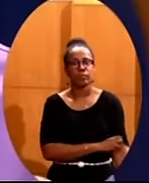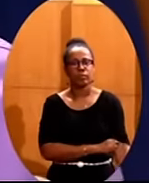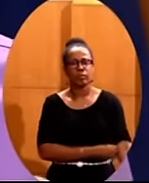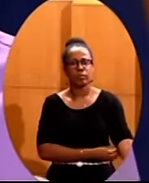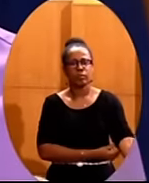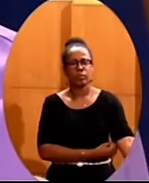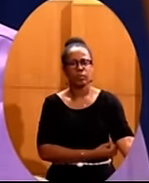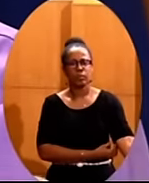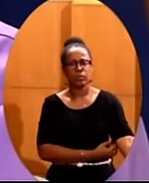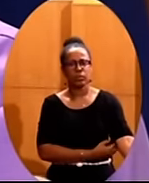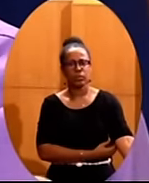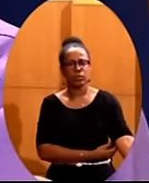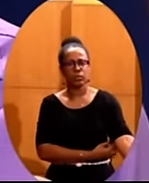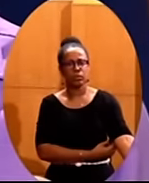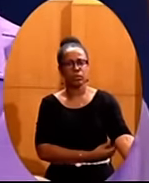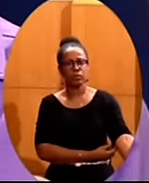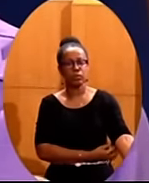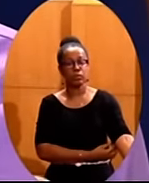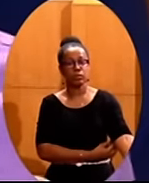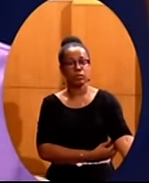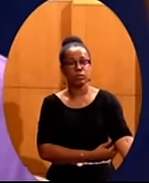culture cont